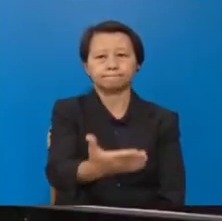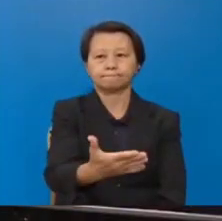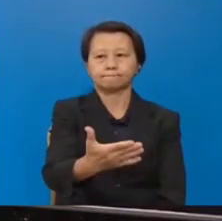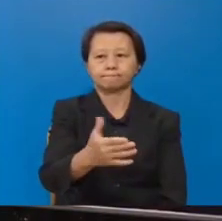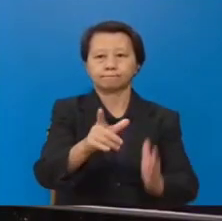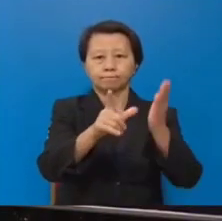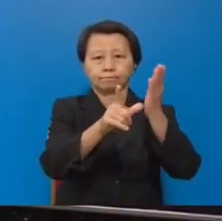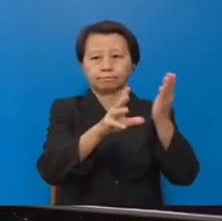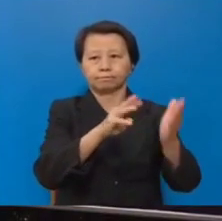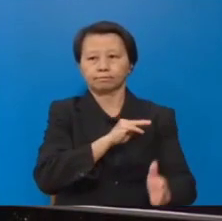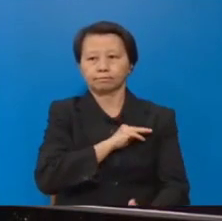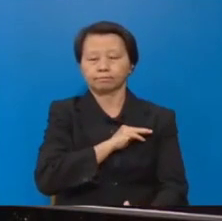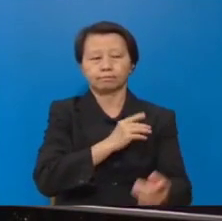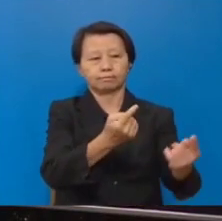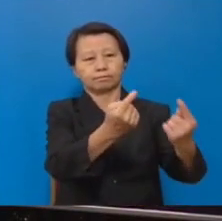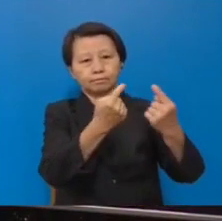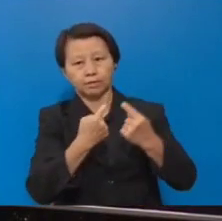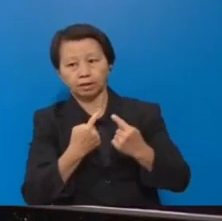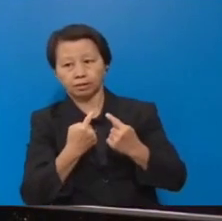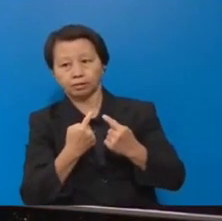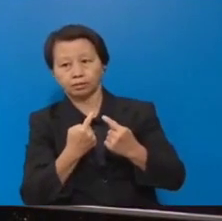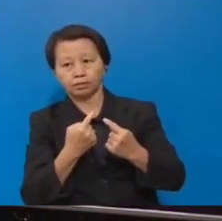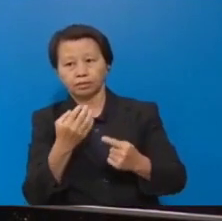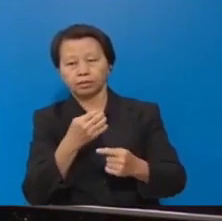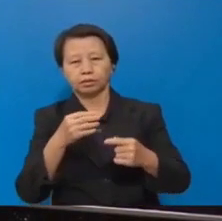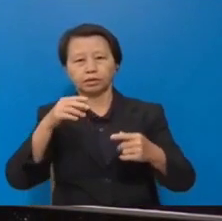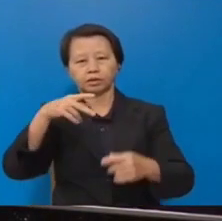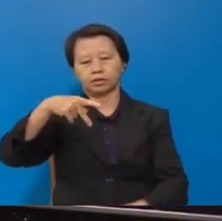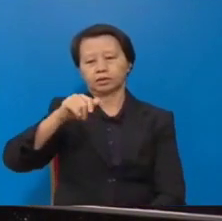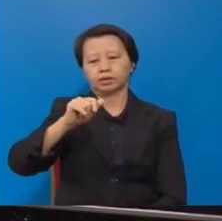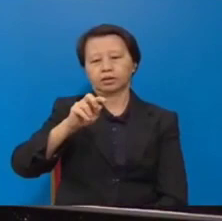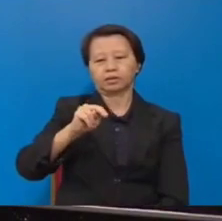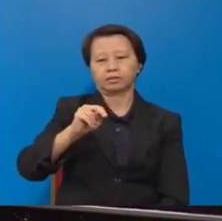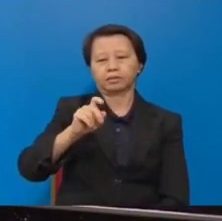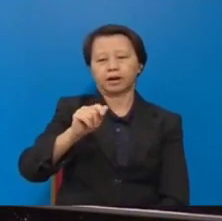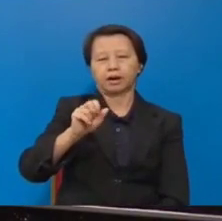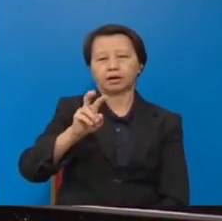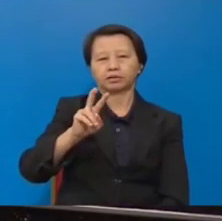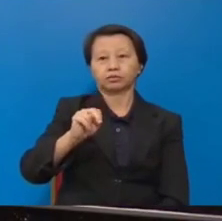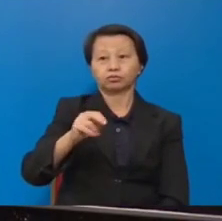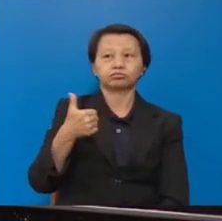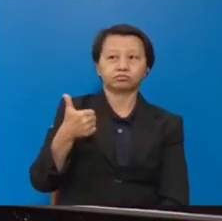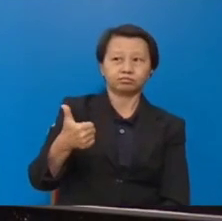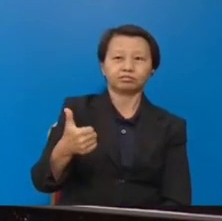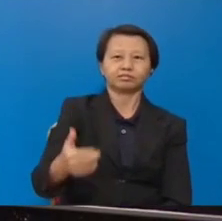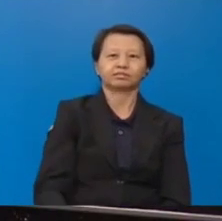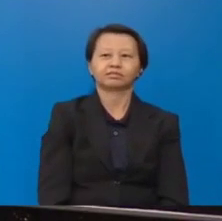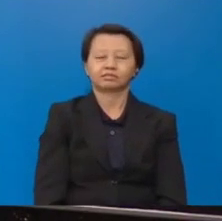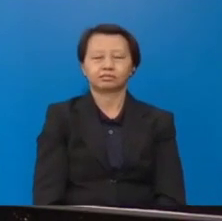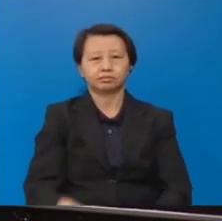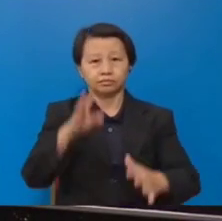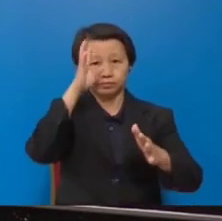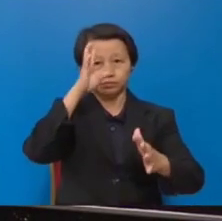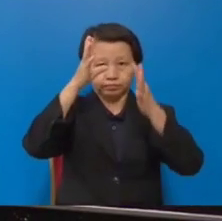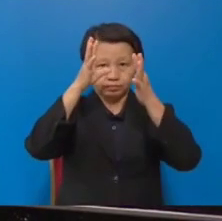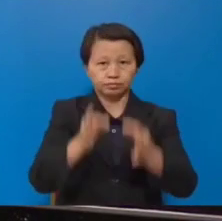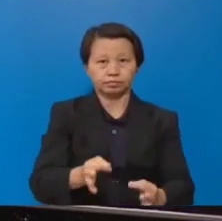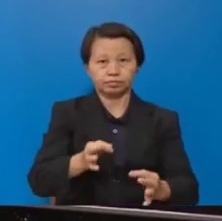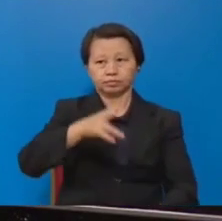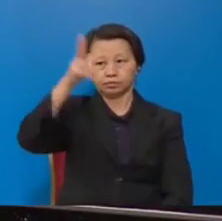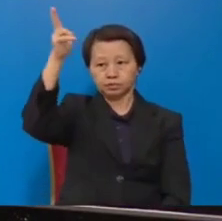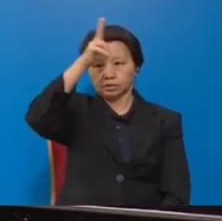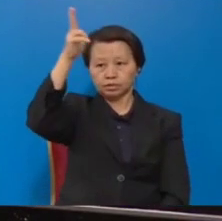ngebela menteri yang lebih jawaban diam dan pantun yang menarik eh keputusan kerajaan